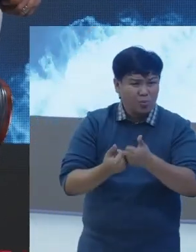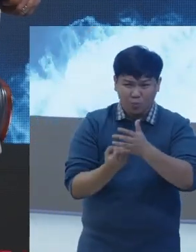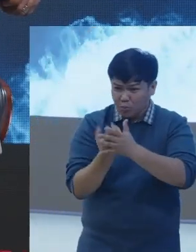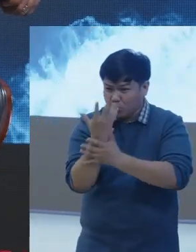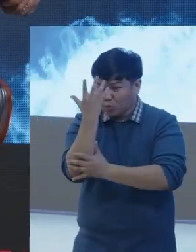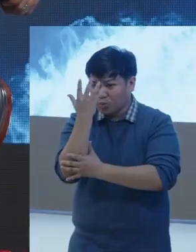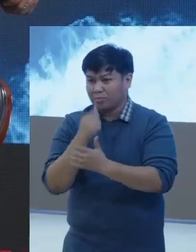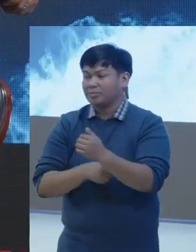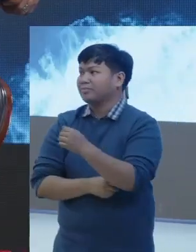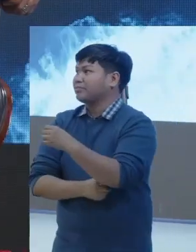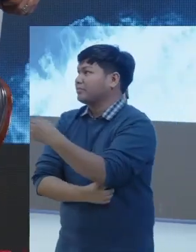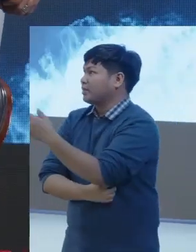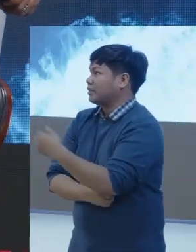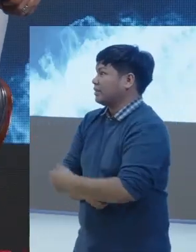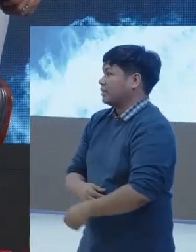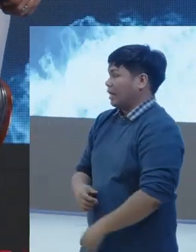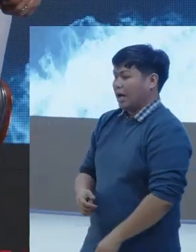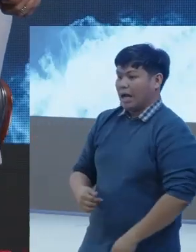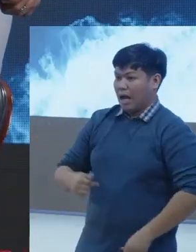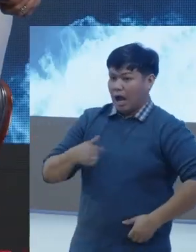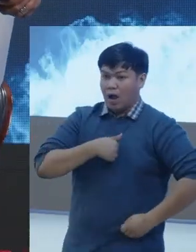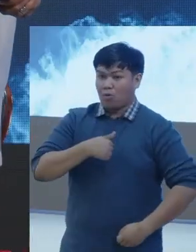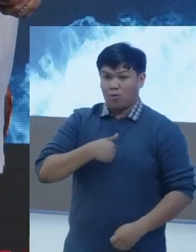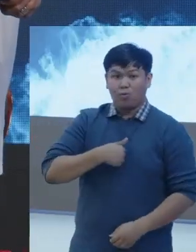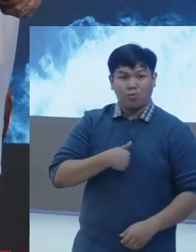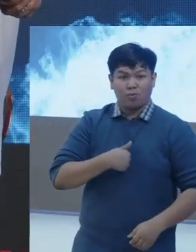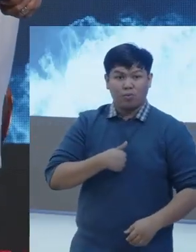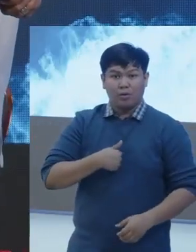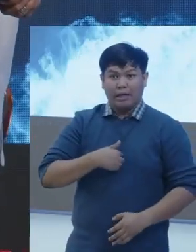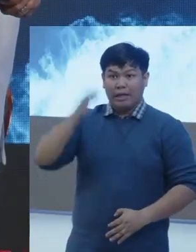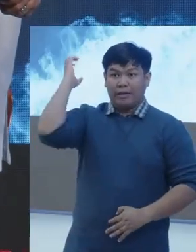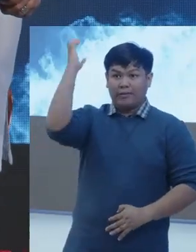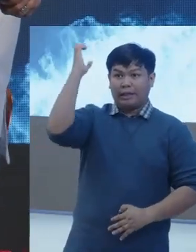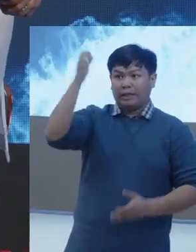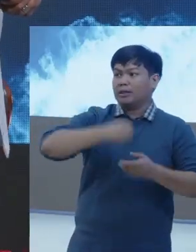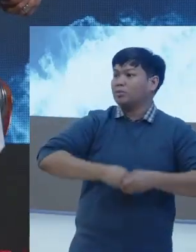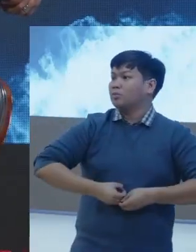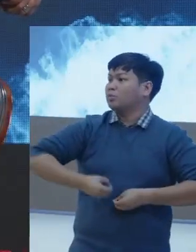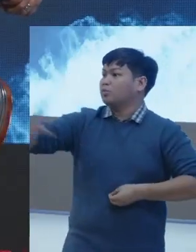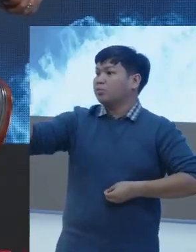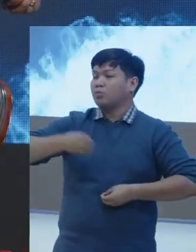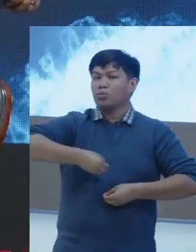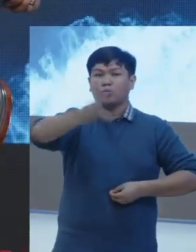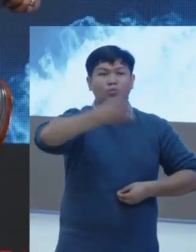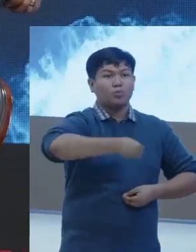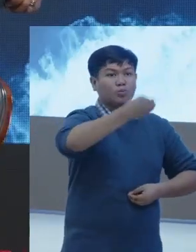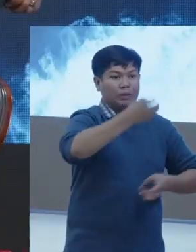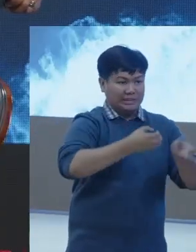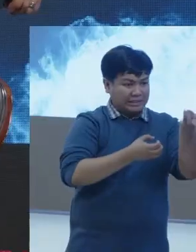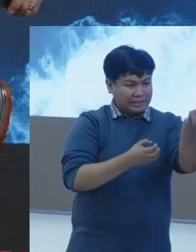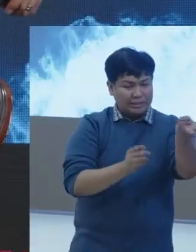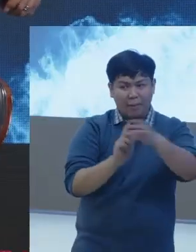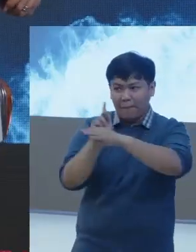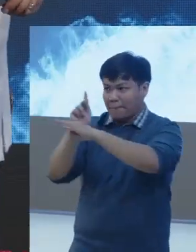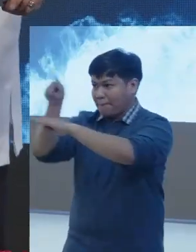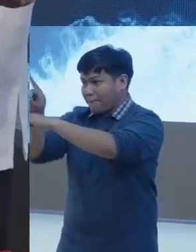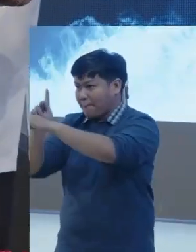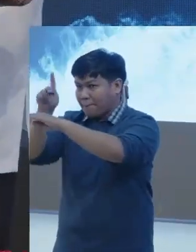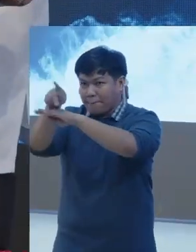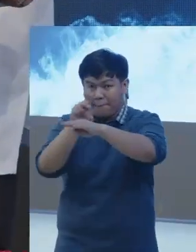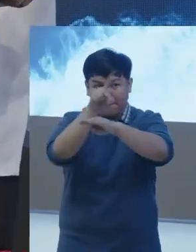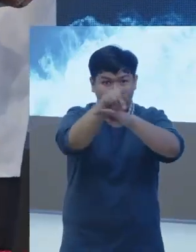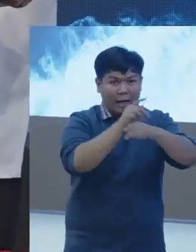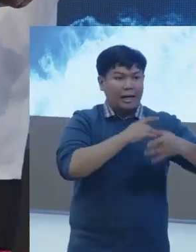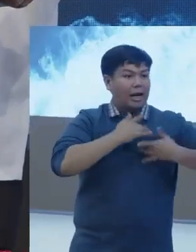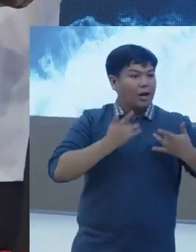Yung tapat na naghahasik ng ebanghelyo ay isang ordinaryong tao lang na